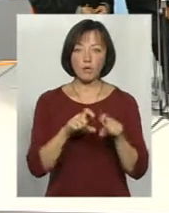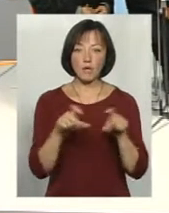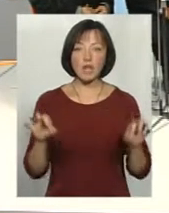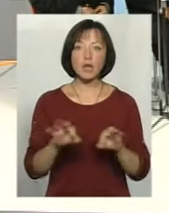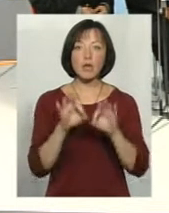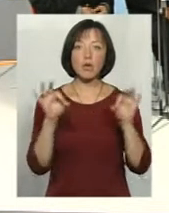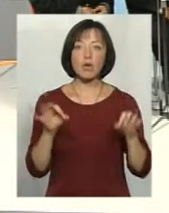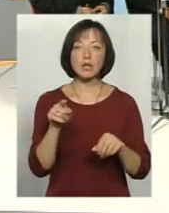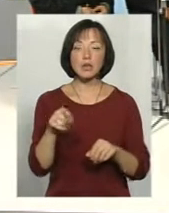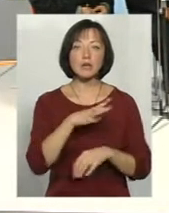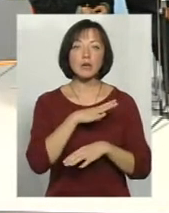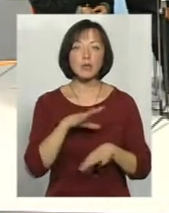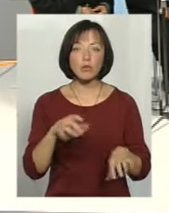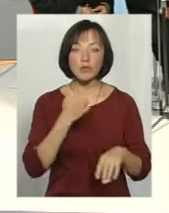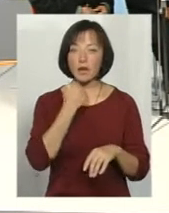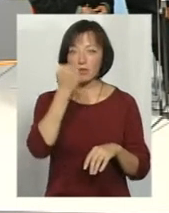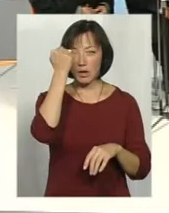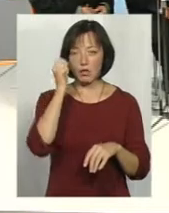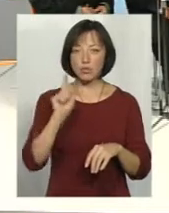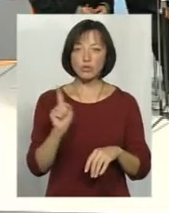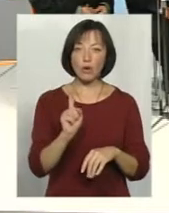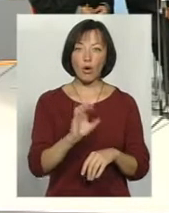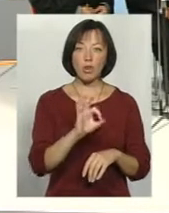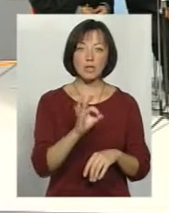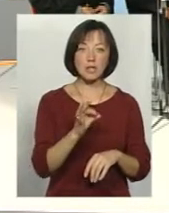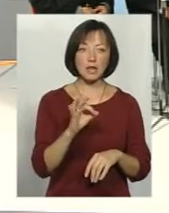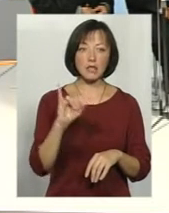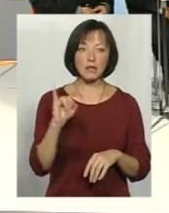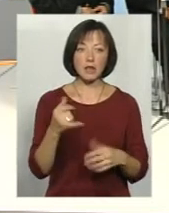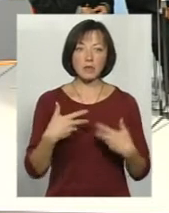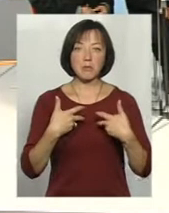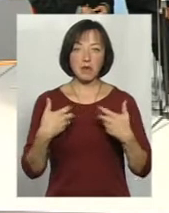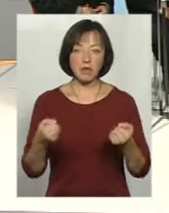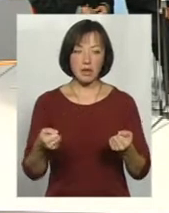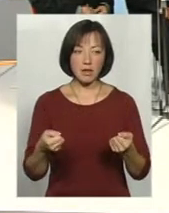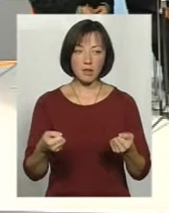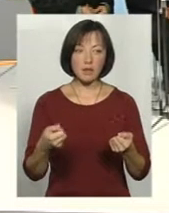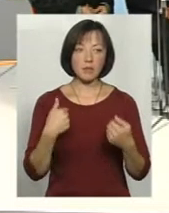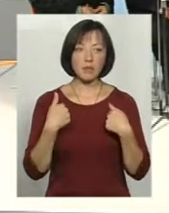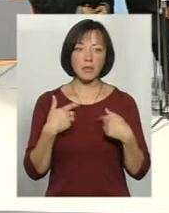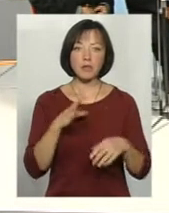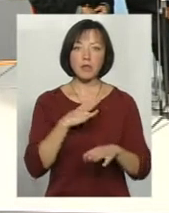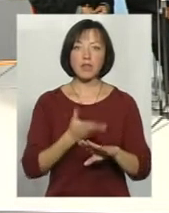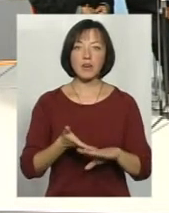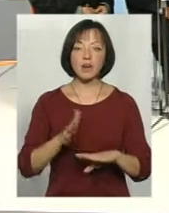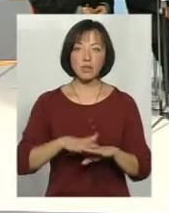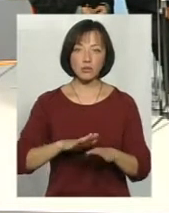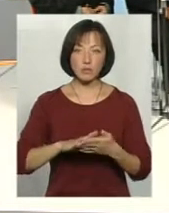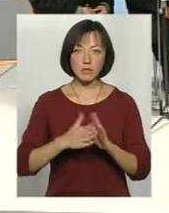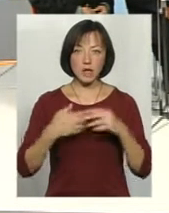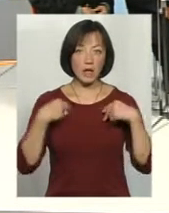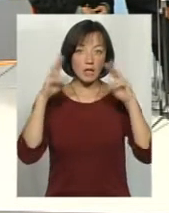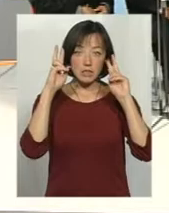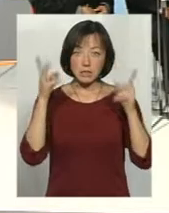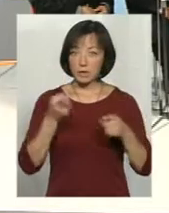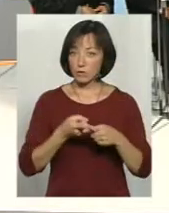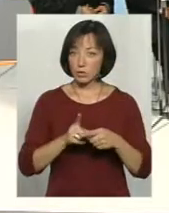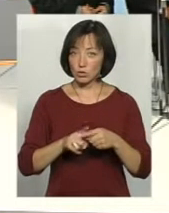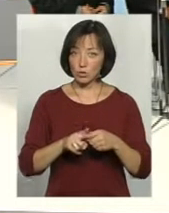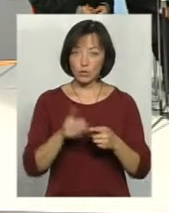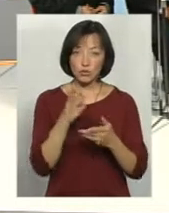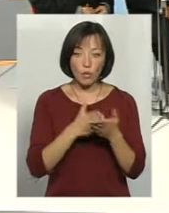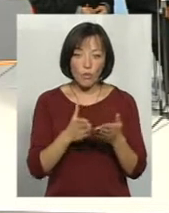не був. Я вдячний, що Олександр Іванович і команда прийняли нас. Ми були в критичному стані. Я не знав цього. Я міг